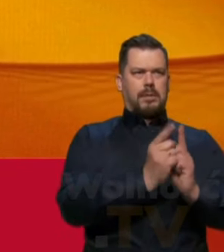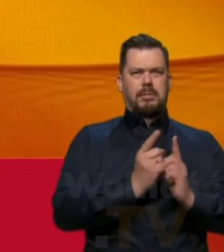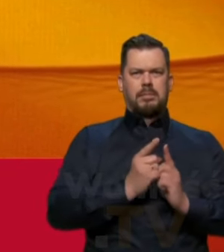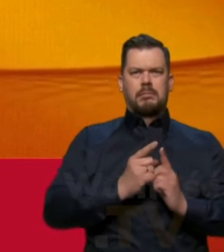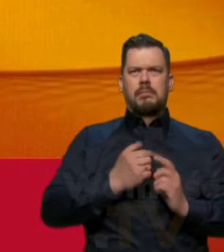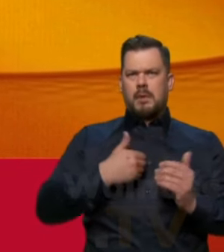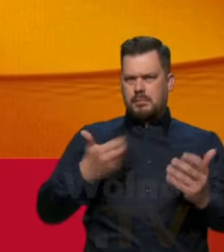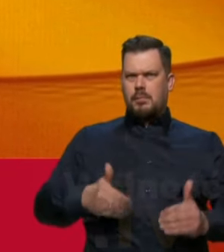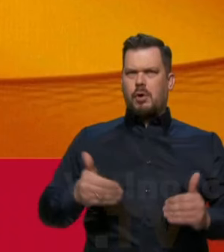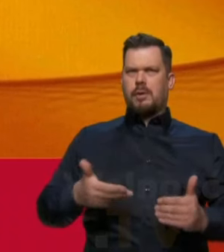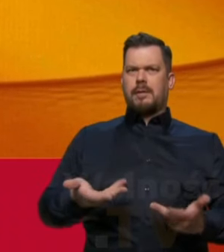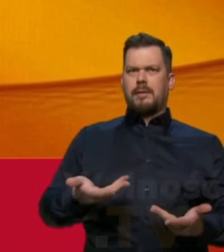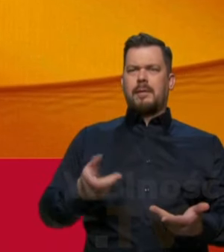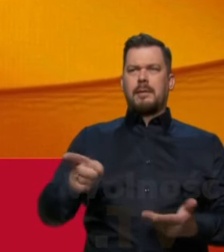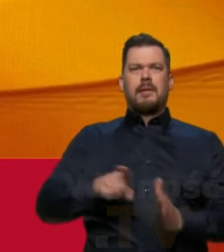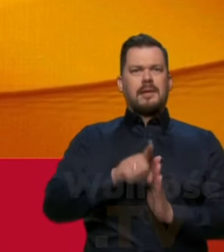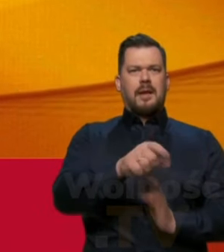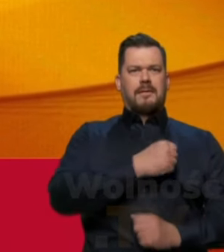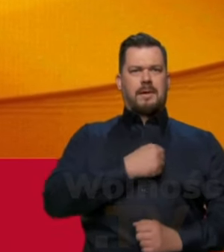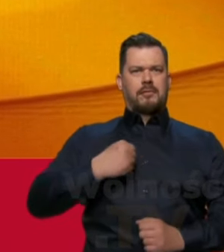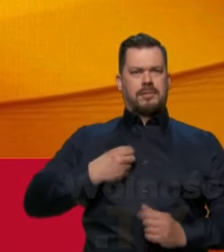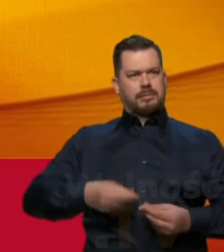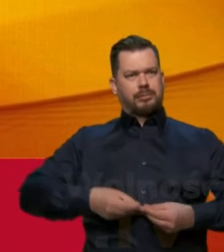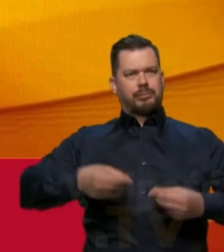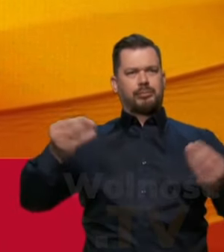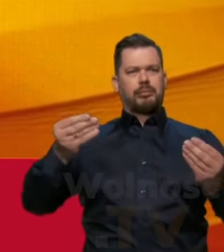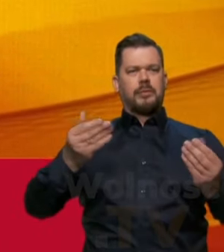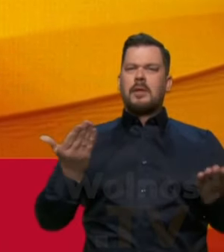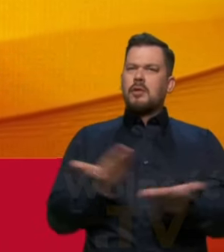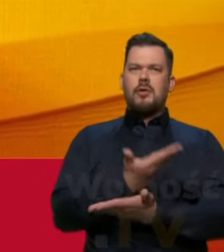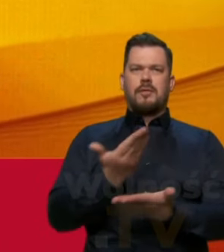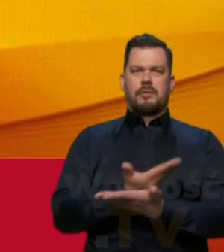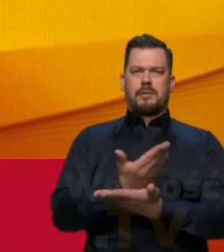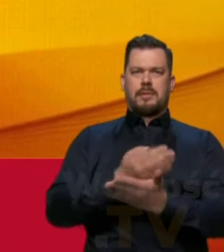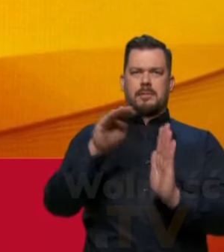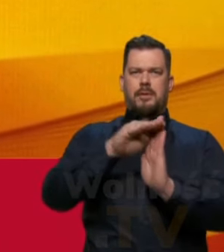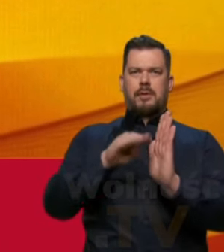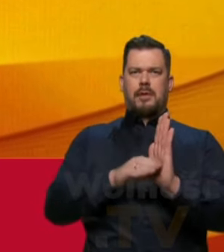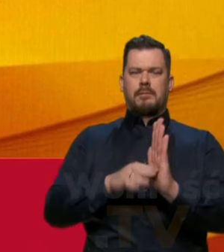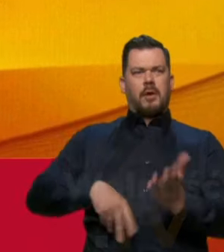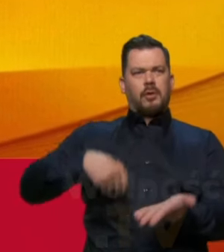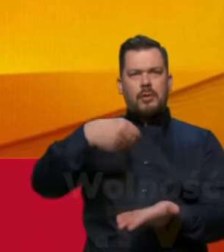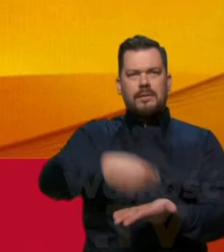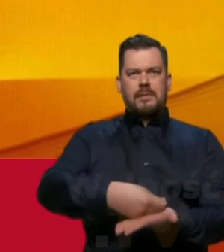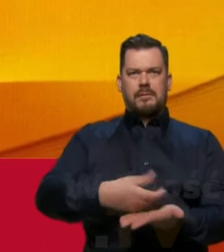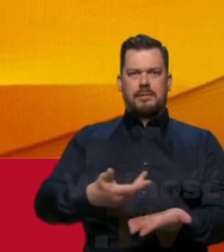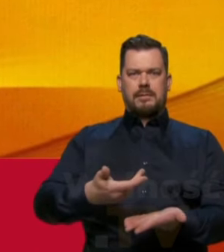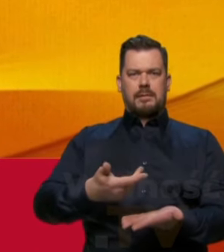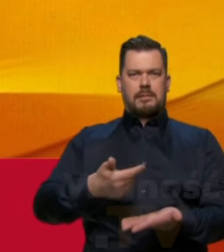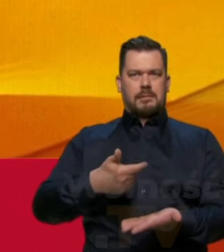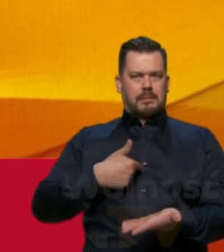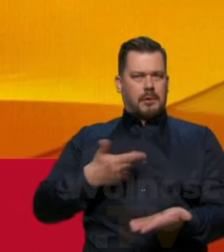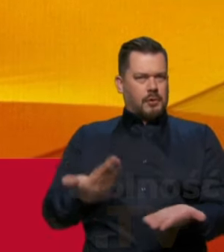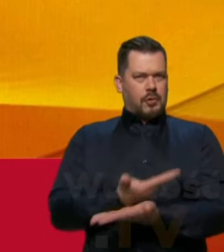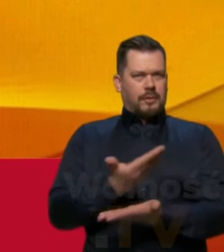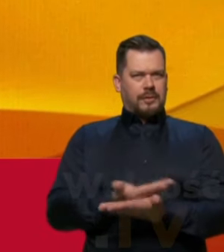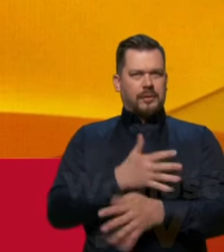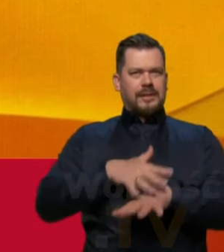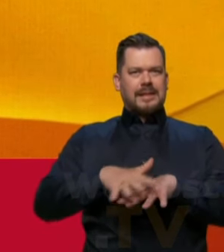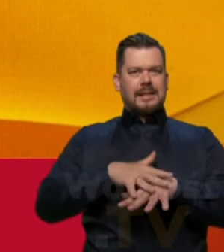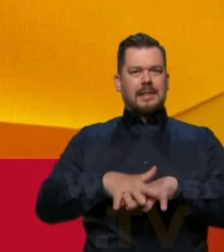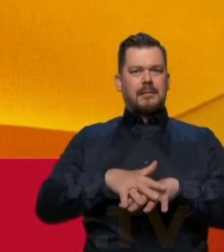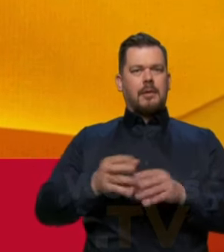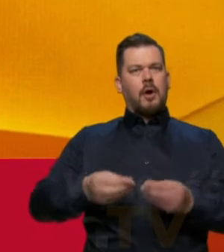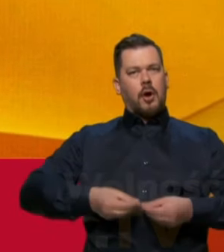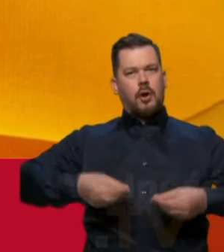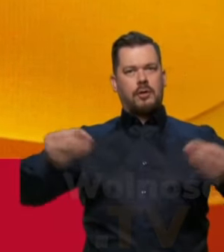chciał pochylić się nad problemami warszawiaków, po to, żeby tworzyć nowoczesne programy dofinansowania, aby tworzyć nowoczesny system